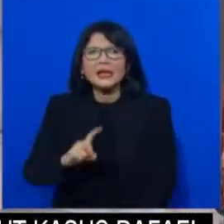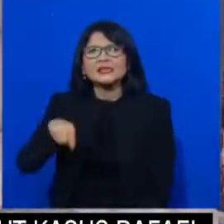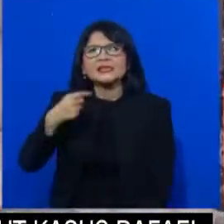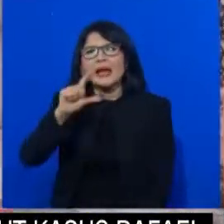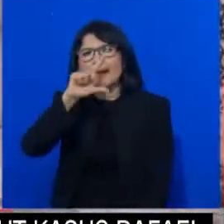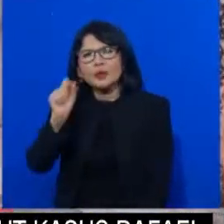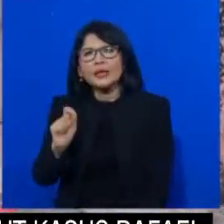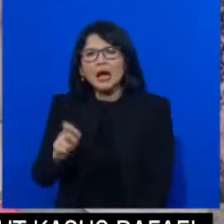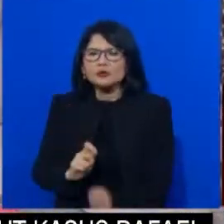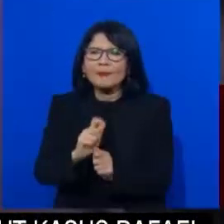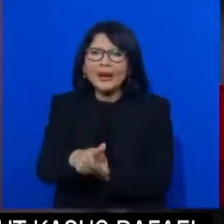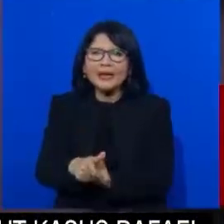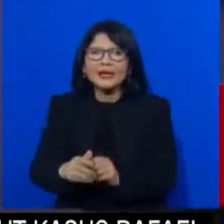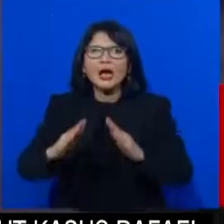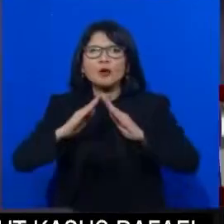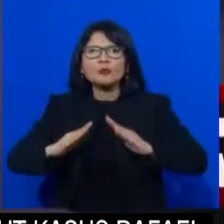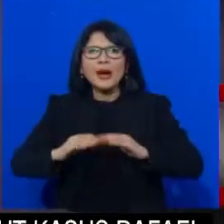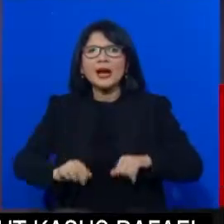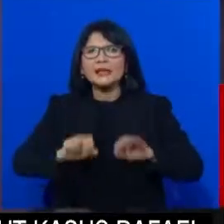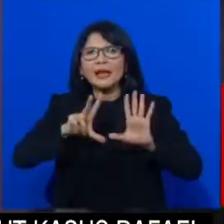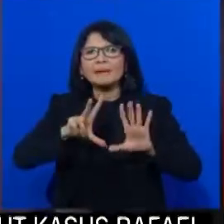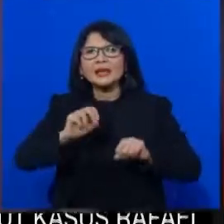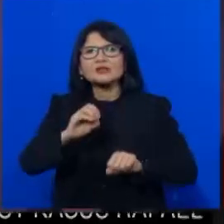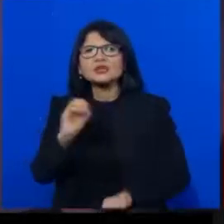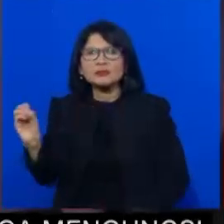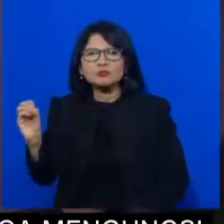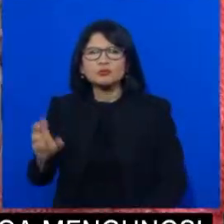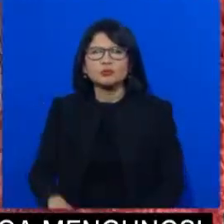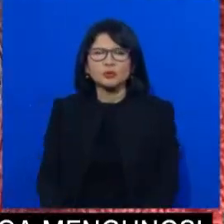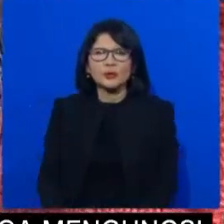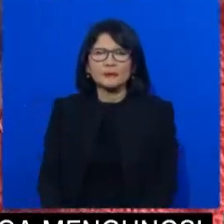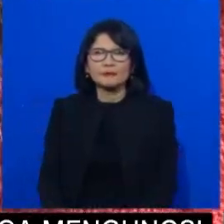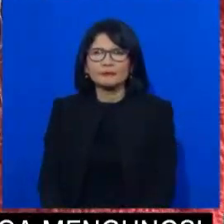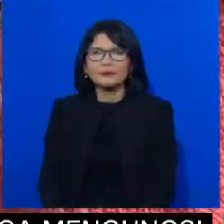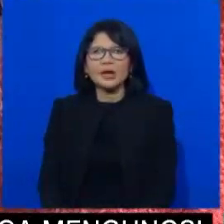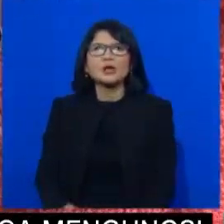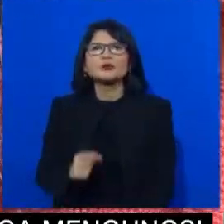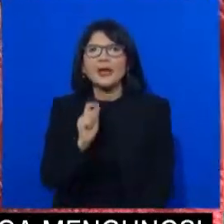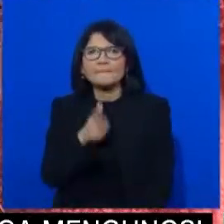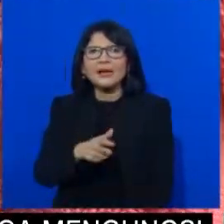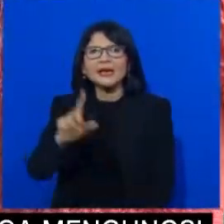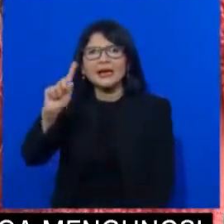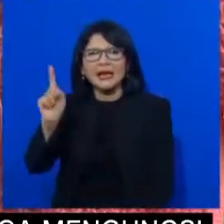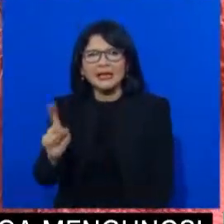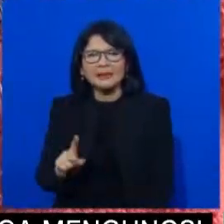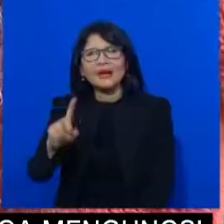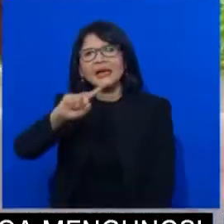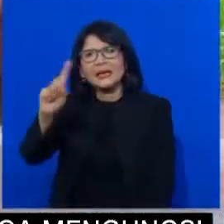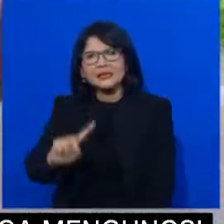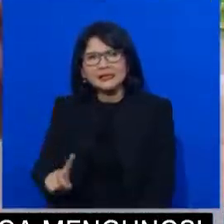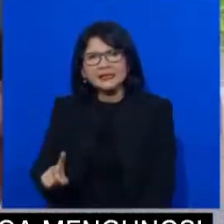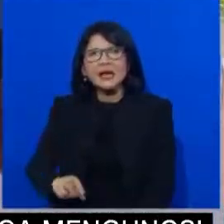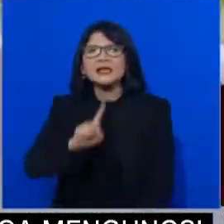harus membayar kontrakan Rp800.000. Belum lagi tagihan listrik Rp100.000